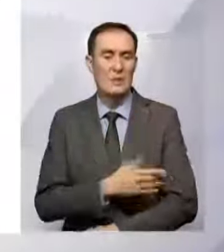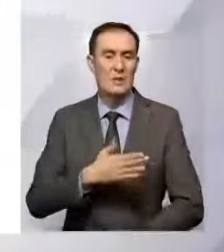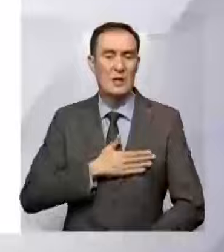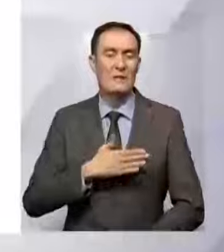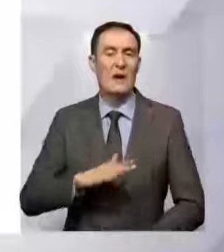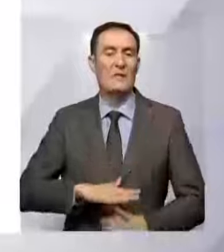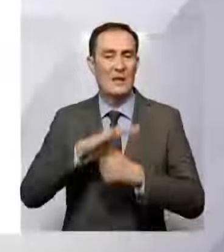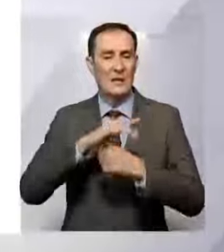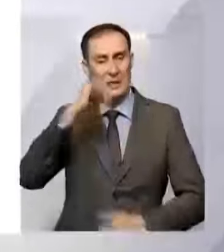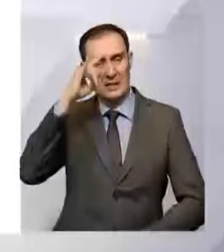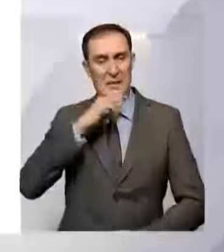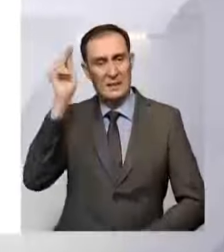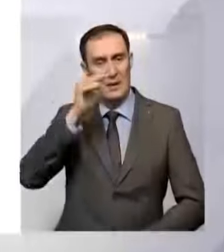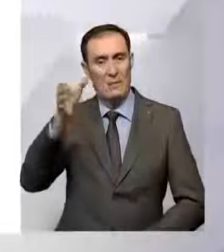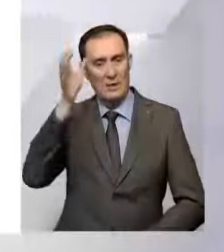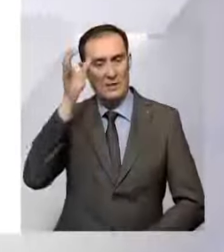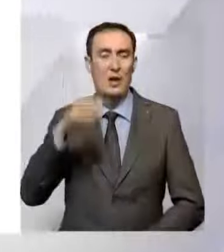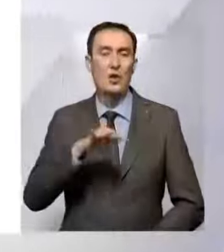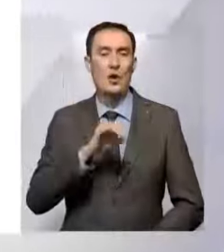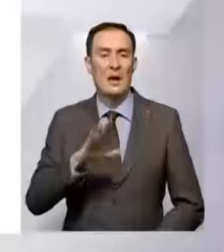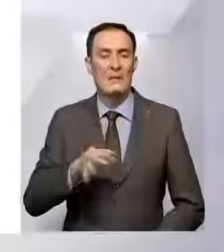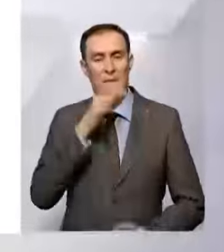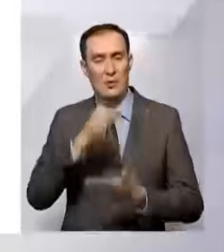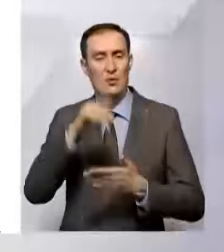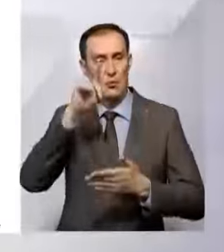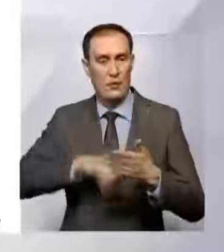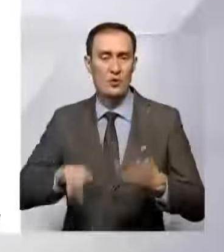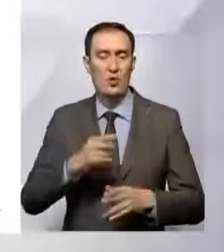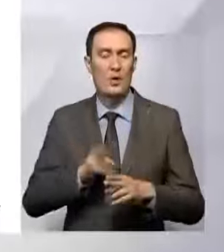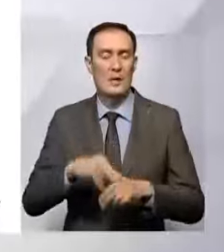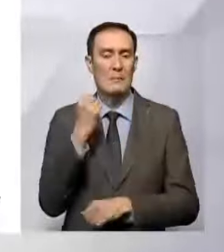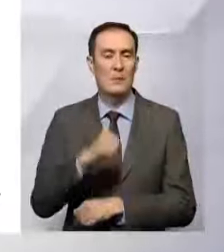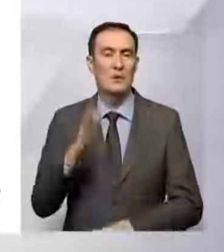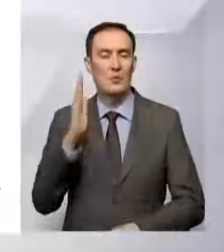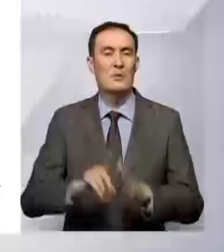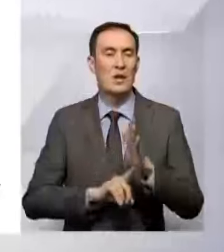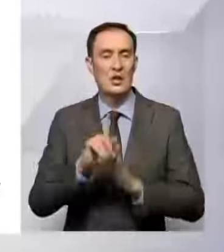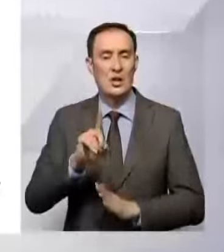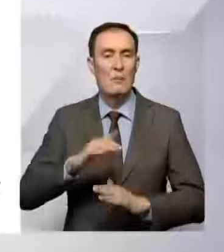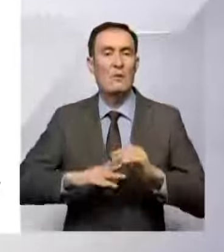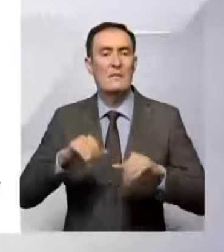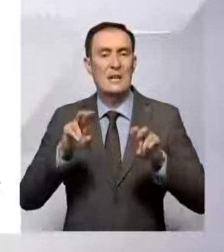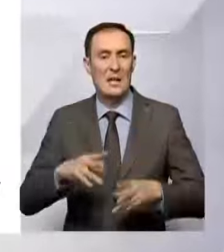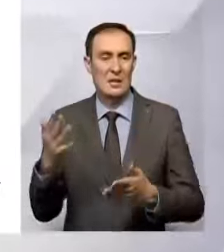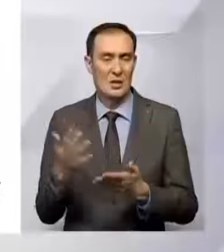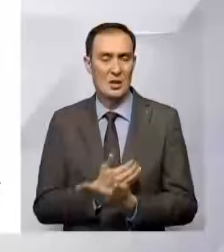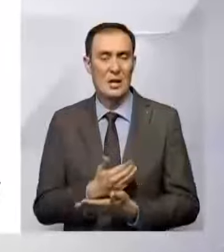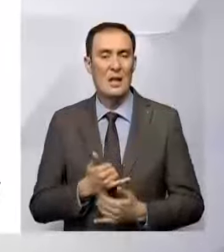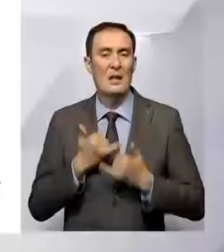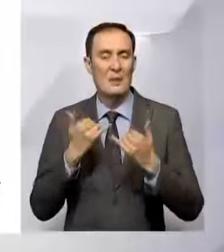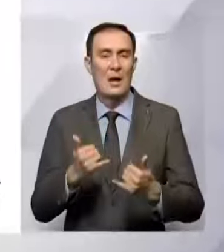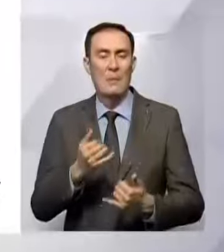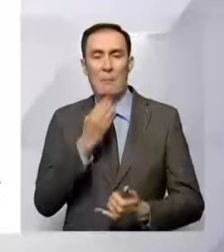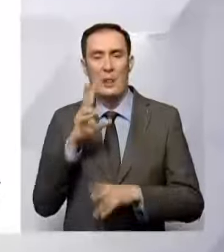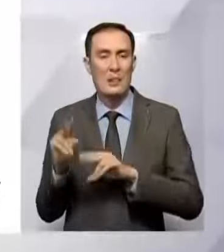высокий авторитет отечественного образования. Токаев выразил уверенность, что эта победа станет началом профессиональных достижений, направленных на